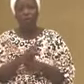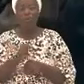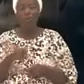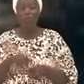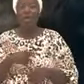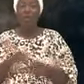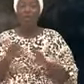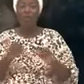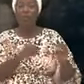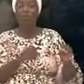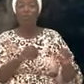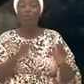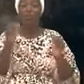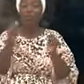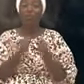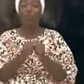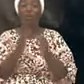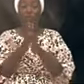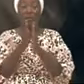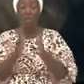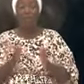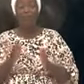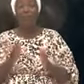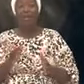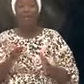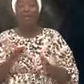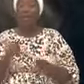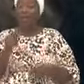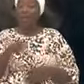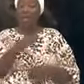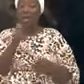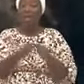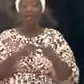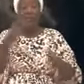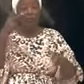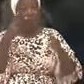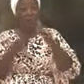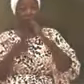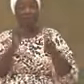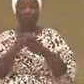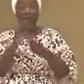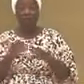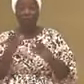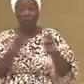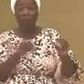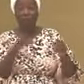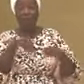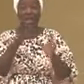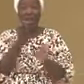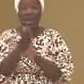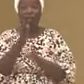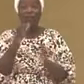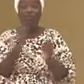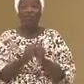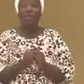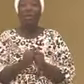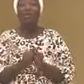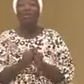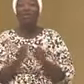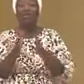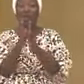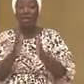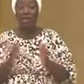nous devons réclamer toute profession attire dans nos visées par la prière tout ce que dieu a